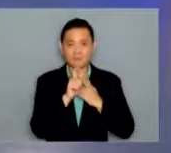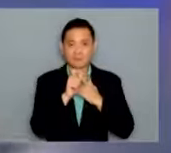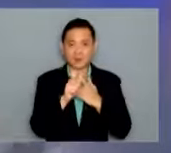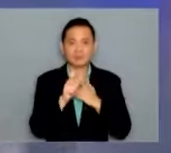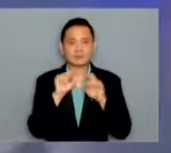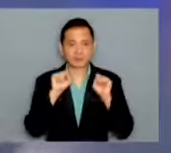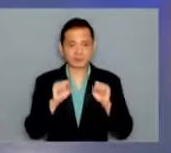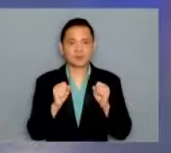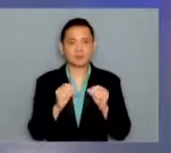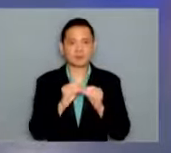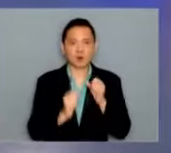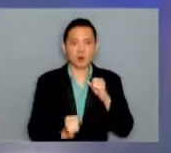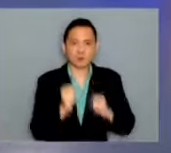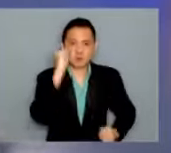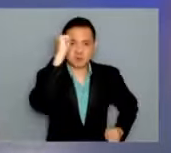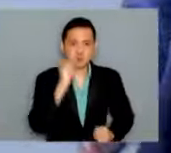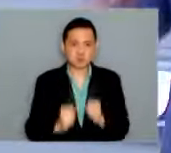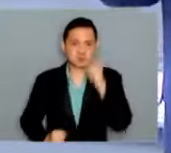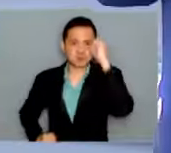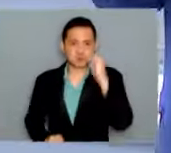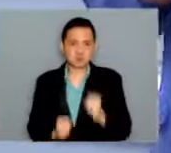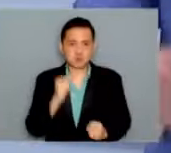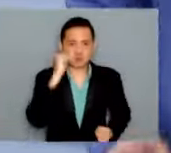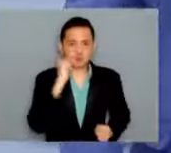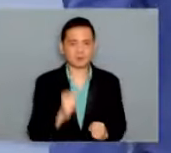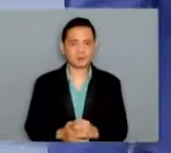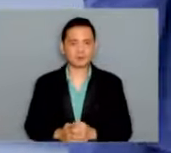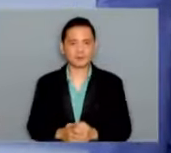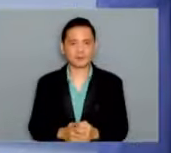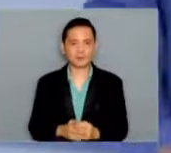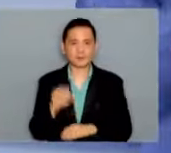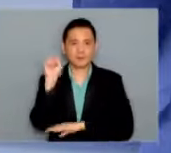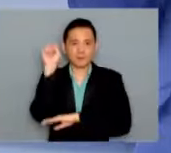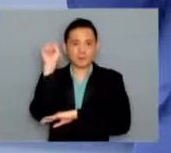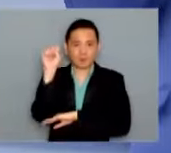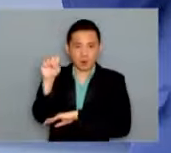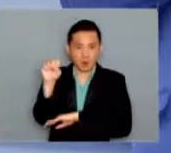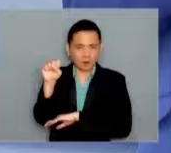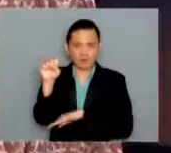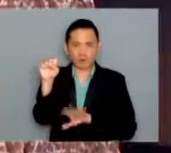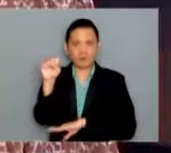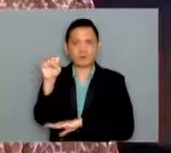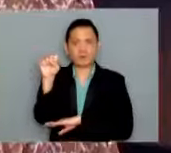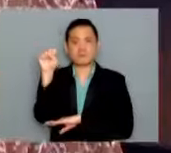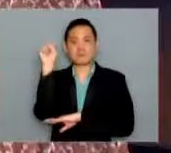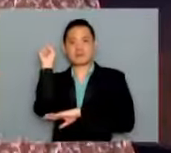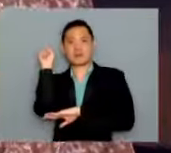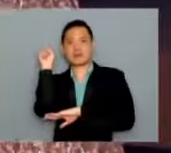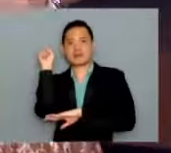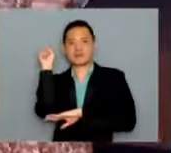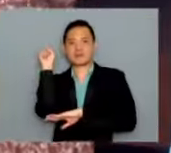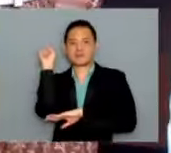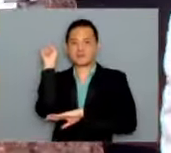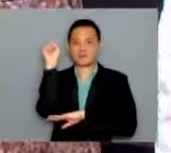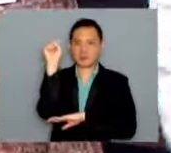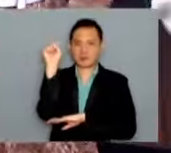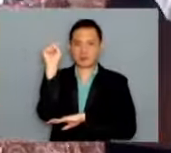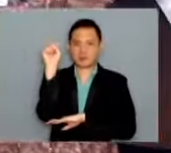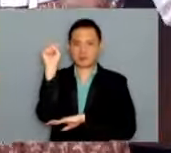nangyayari eh. Para buwelo, no? Tapos huwag masyadong naka-lean forward, hindi rin dapat naka-lean back. So saan? Just right lang siya.